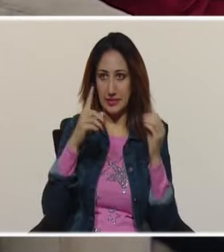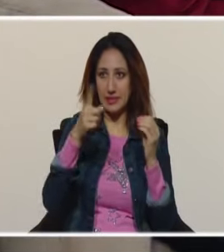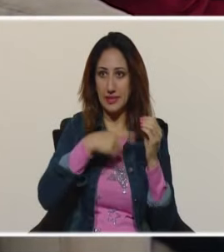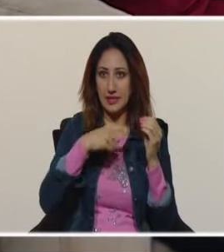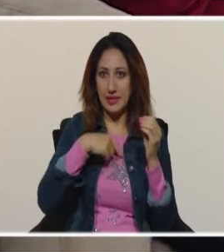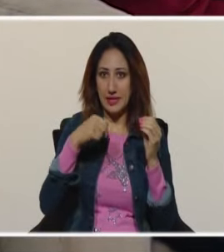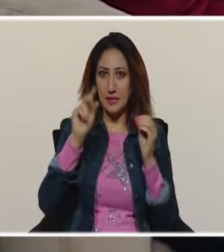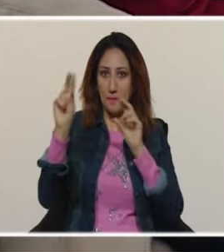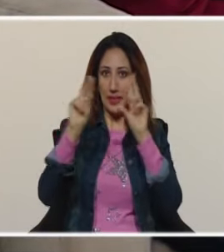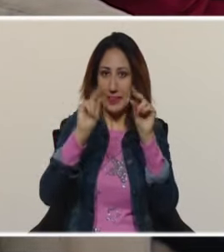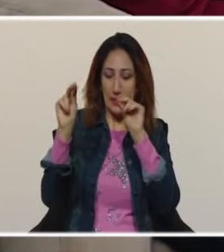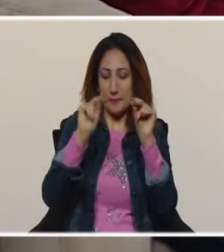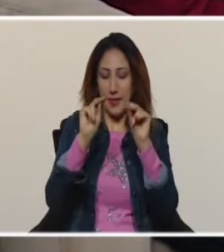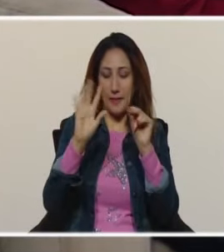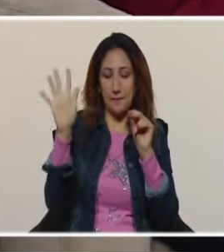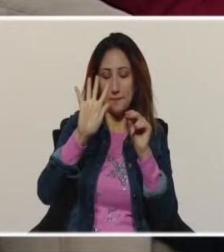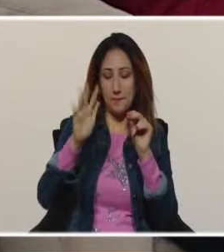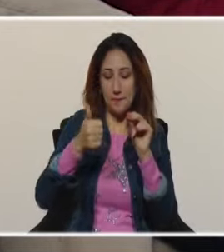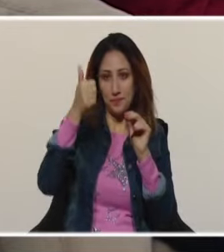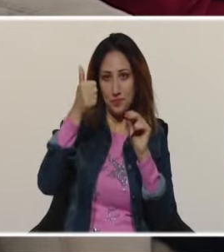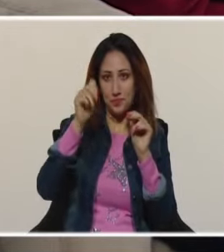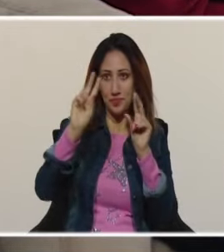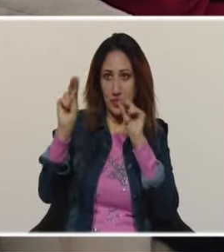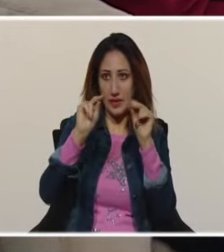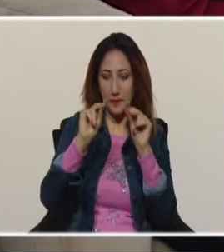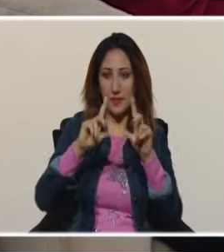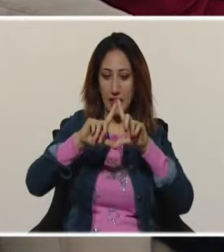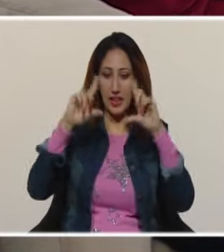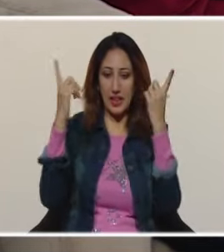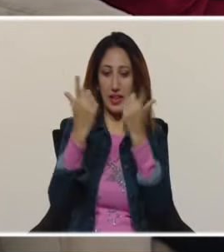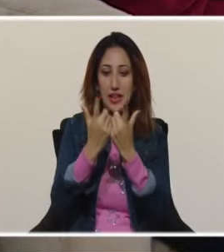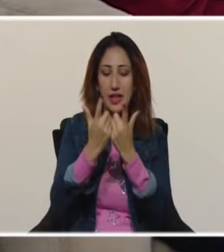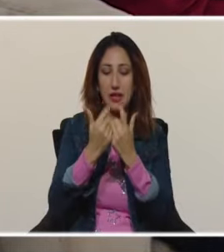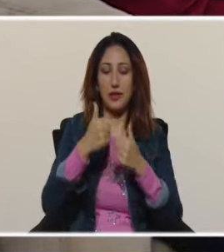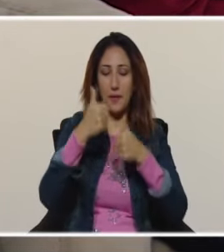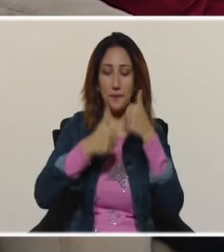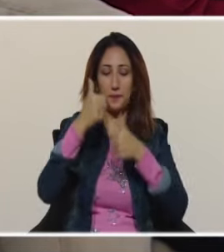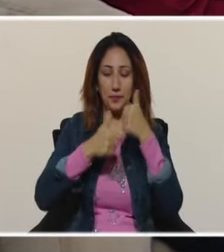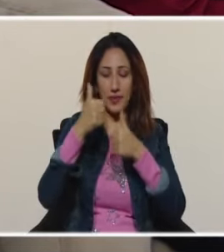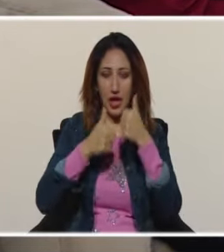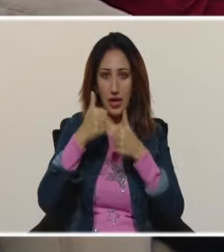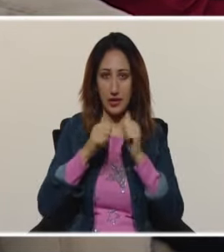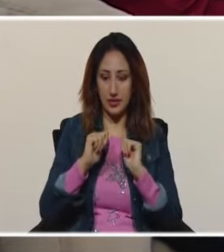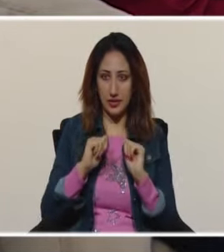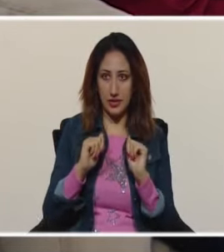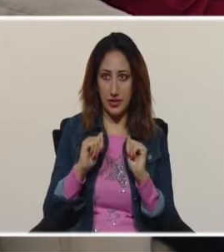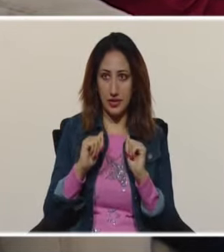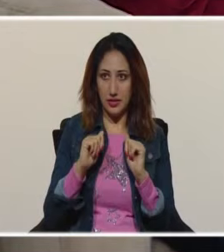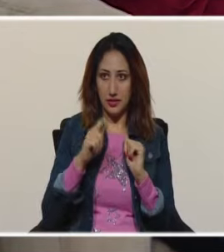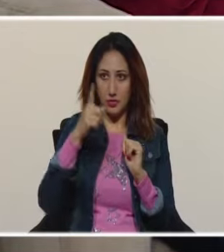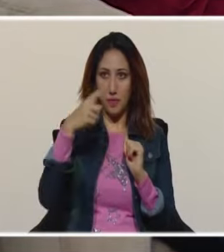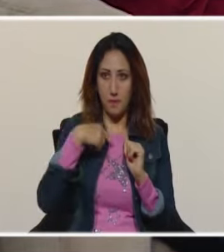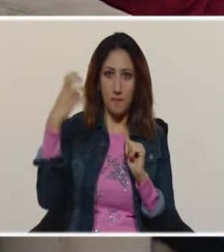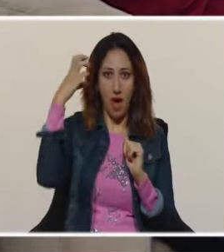فشين وشين، فدي كانت عقبه بالنسبه لنا عشان احنا بنبقى مع بعض في نفس اللجنه، بس مش عقبه معانا بقت ميزه. ازاي حضرتك؟ انا ببقى حافظ